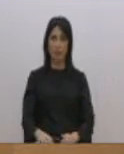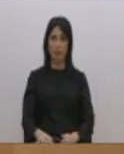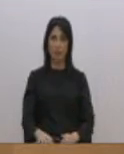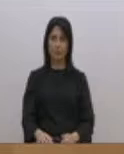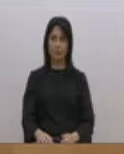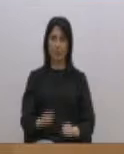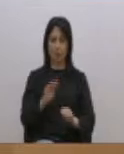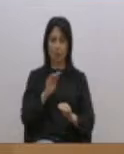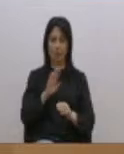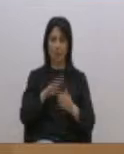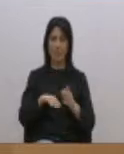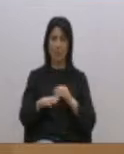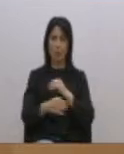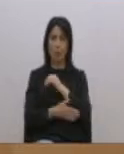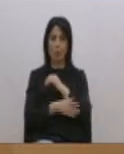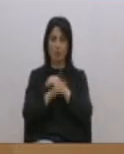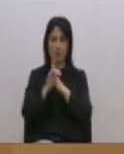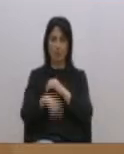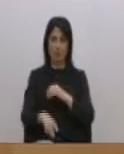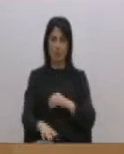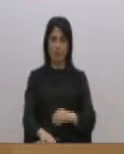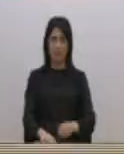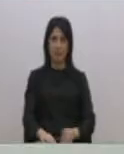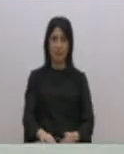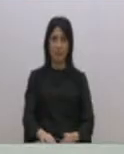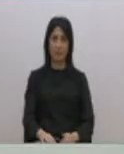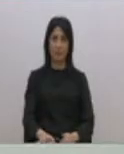u fracție, cu odam bolușilor, vici.